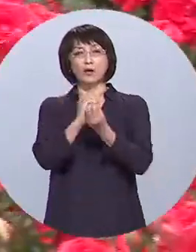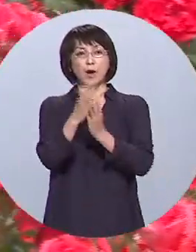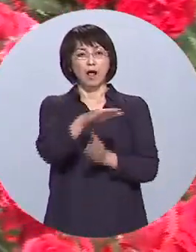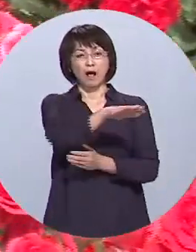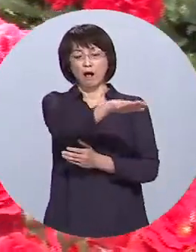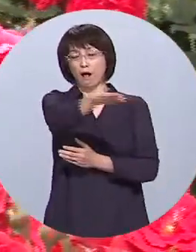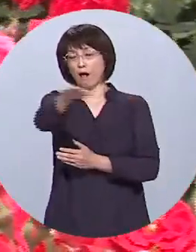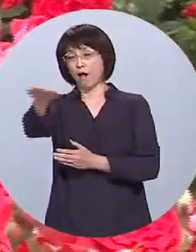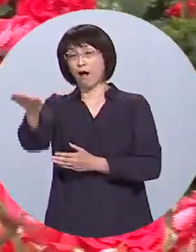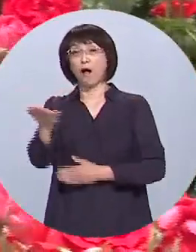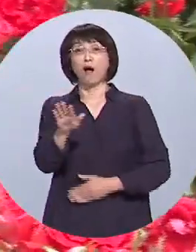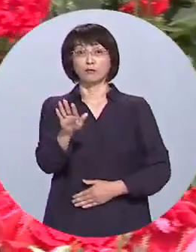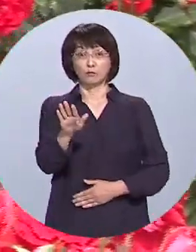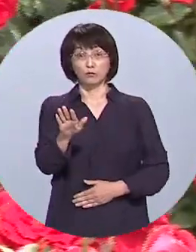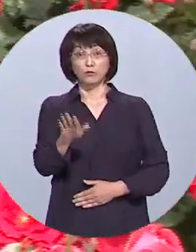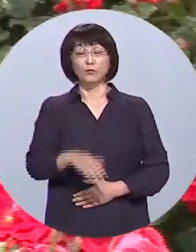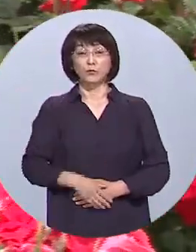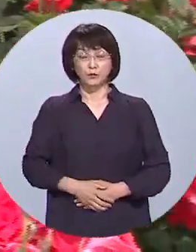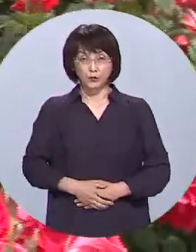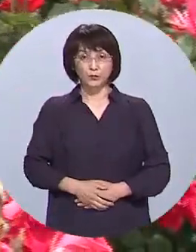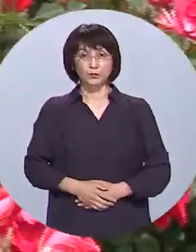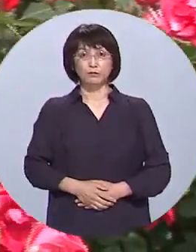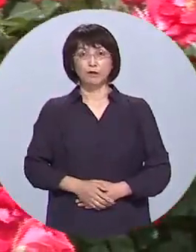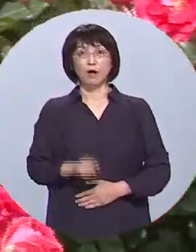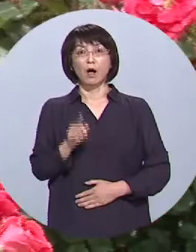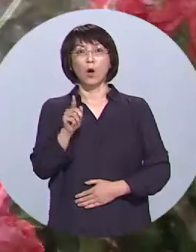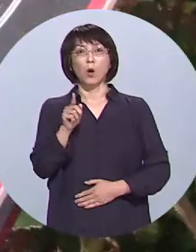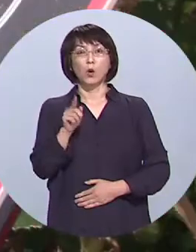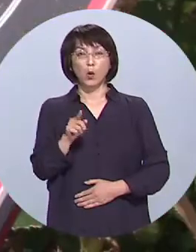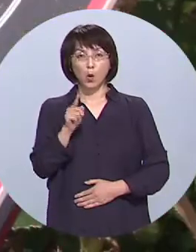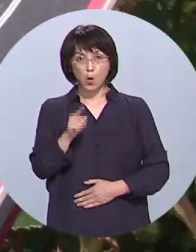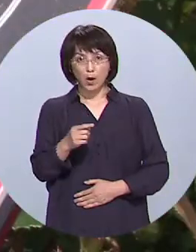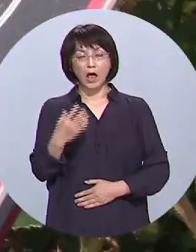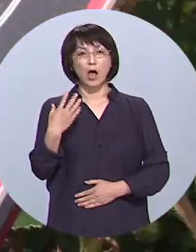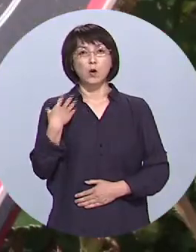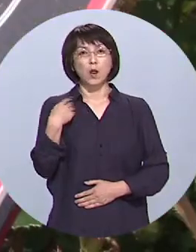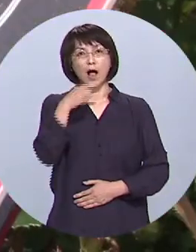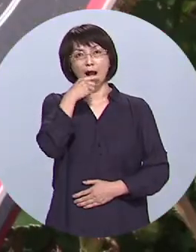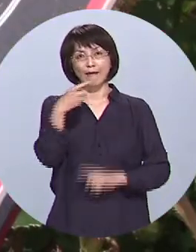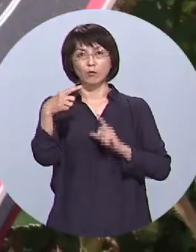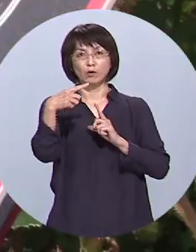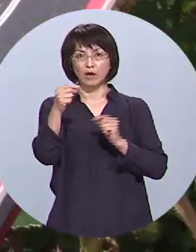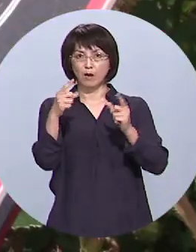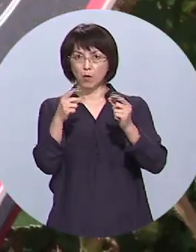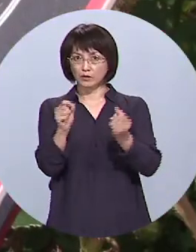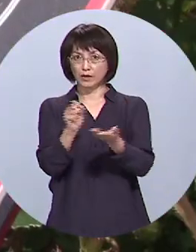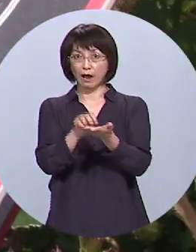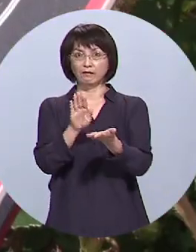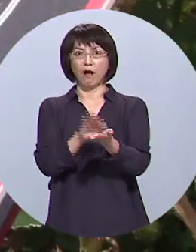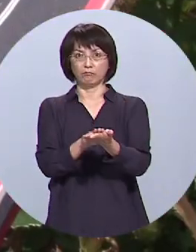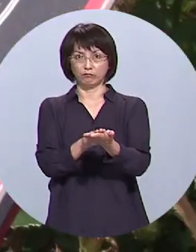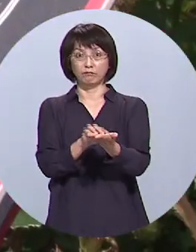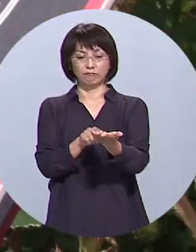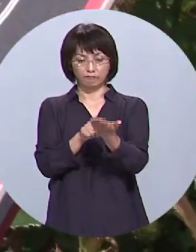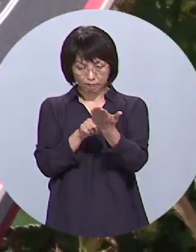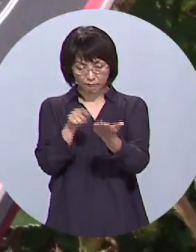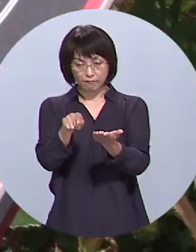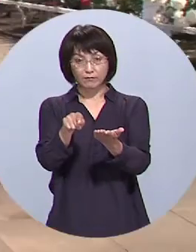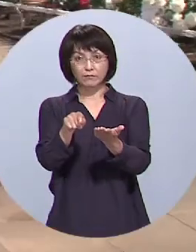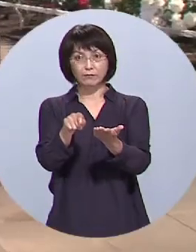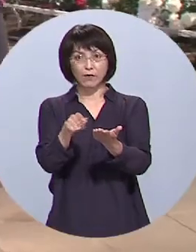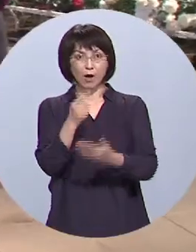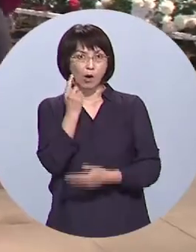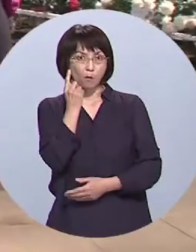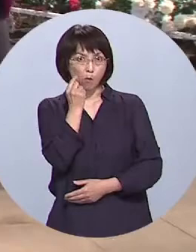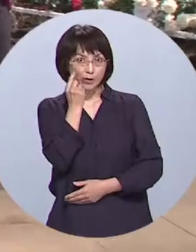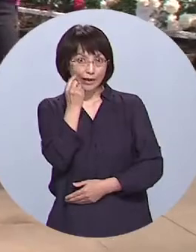ますけど。 あ、そうなんです、 はい、あれ、 はい、 これはい、浦和レッドダイヤモンズって書いてありますけど、 はい、 これもしかして、 は